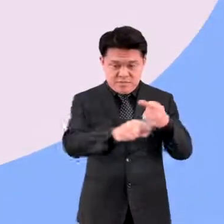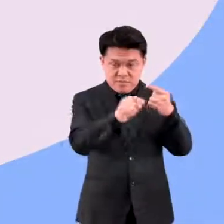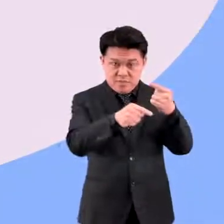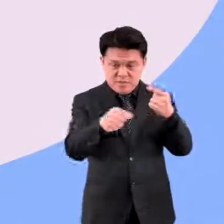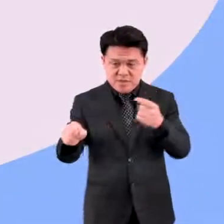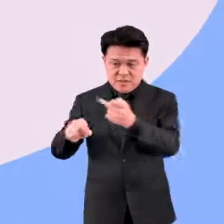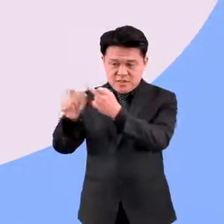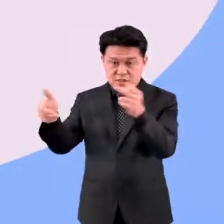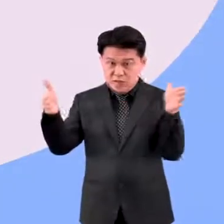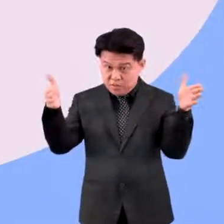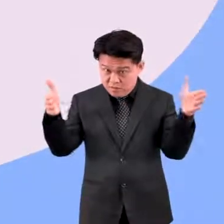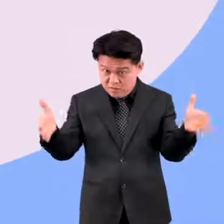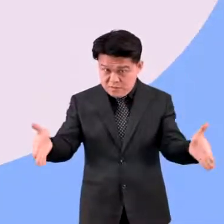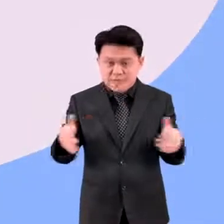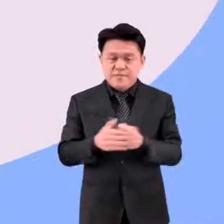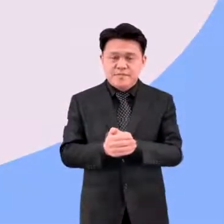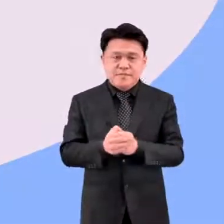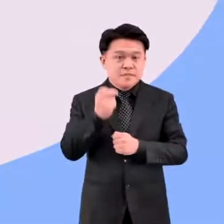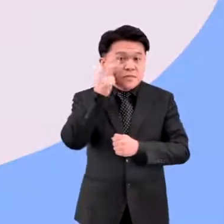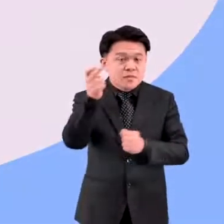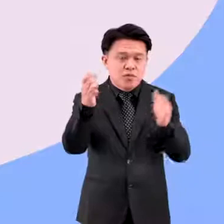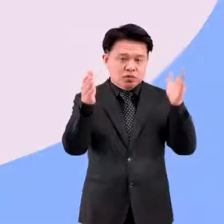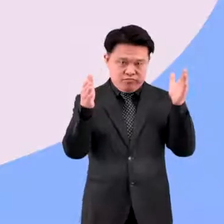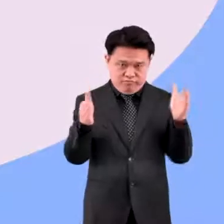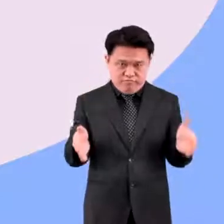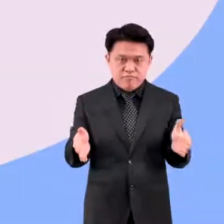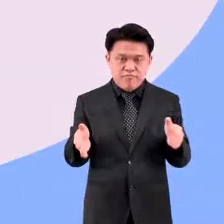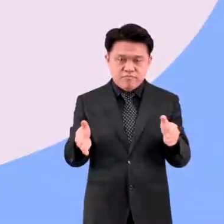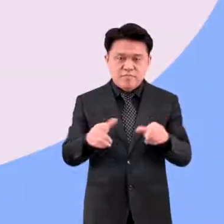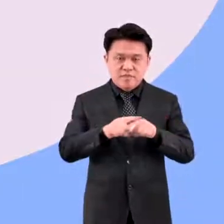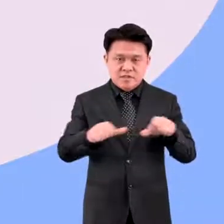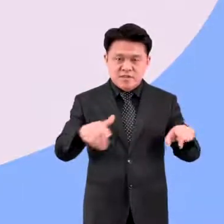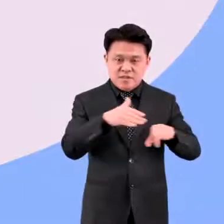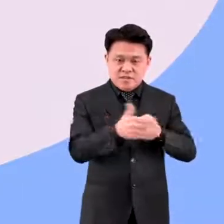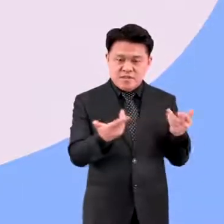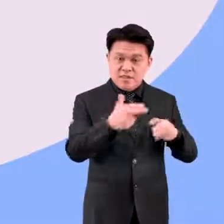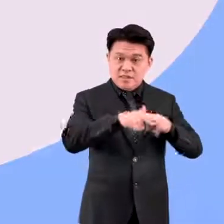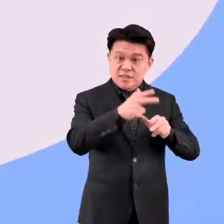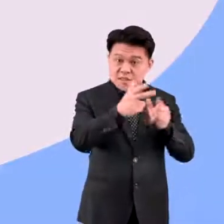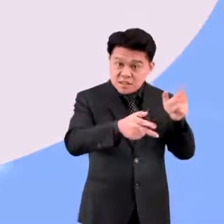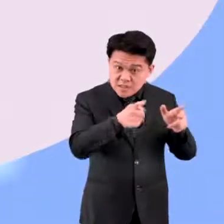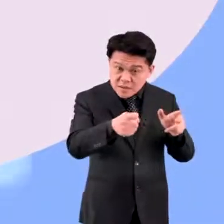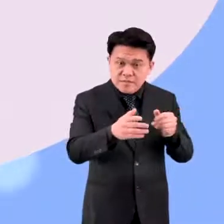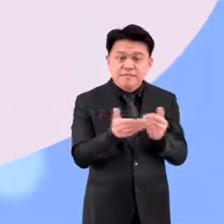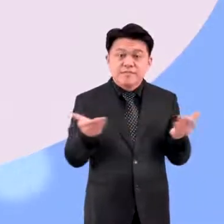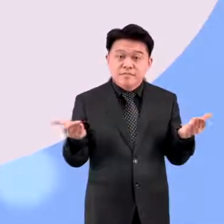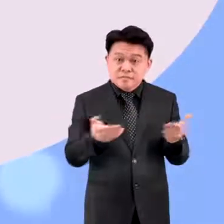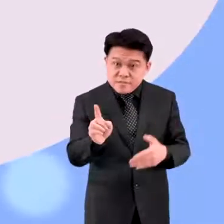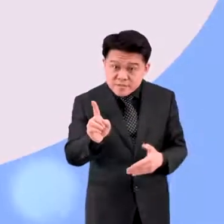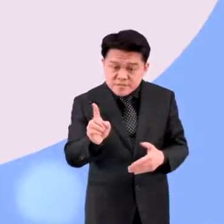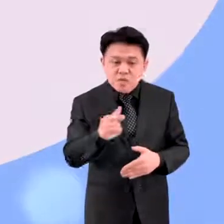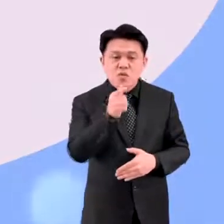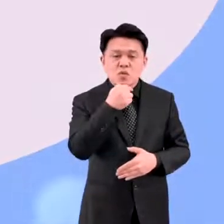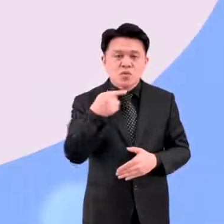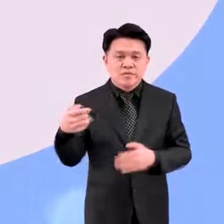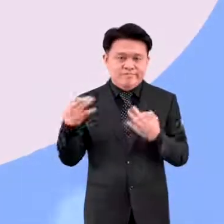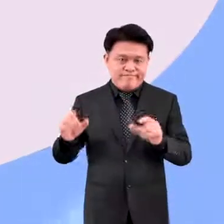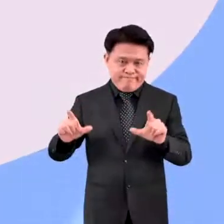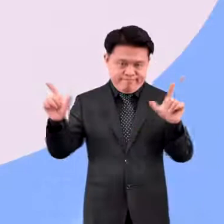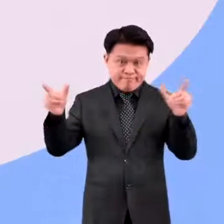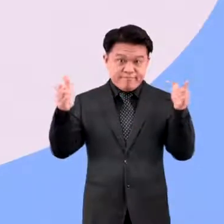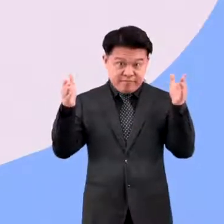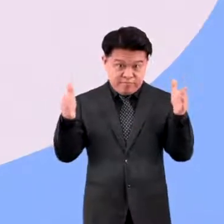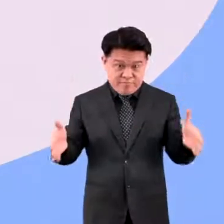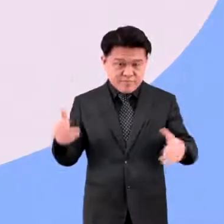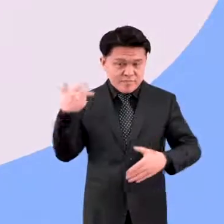2018년 1월부터 12월까지 12개월간 진행되는 일반형 일자리 사업의 근무는